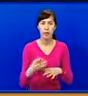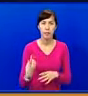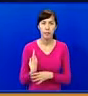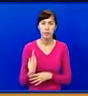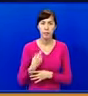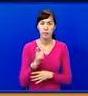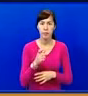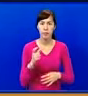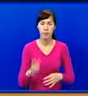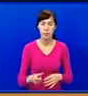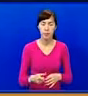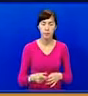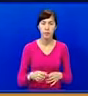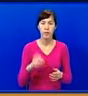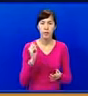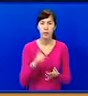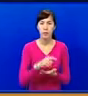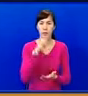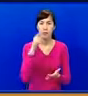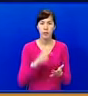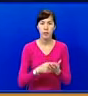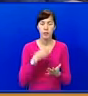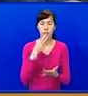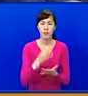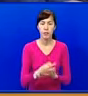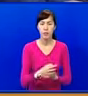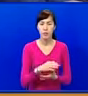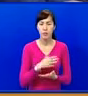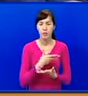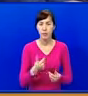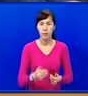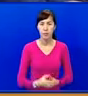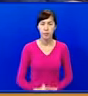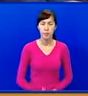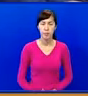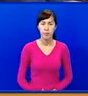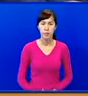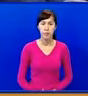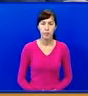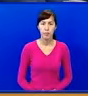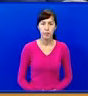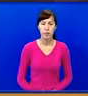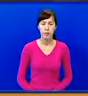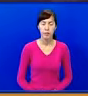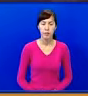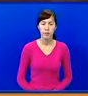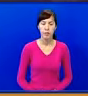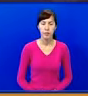халық қалаулыларының қадау-қадау сұрақтарына жауап таппай қиналды. Екі жылда қанша апта транспорт алдыңдар?